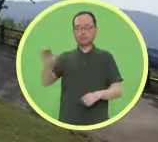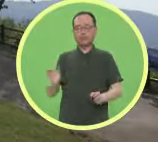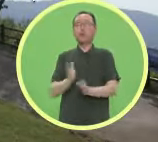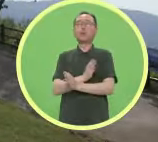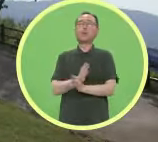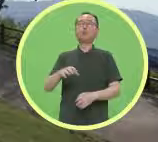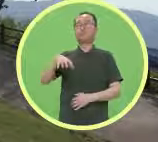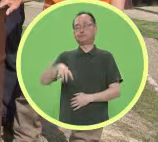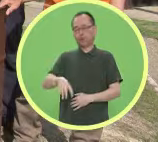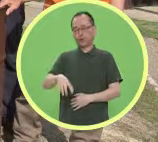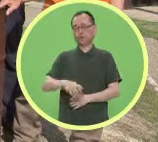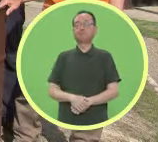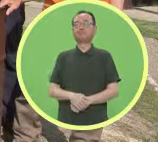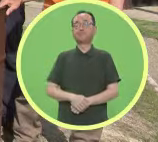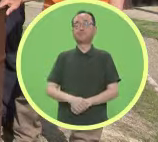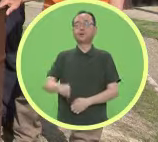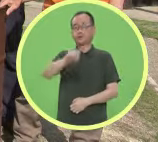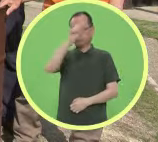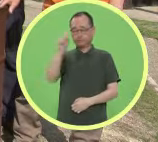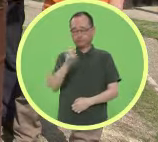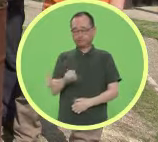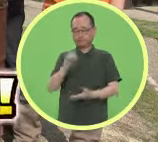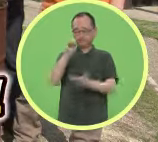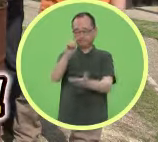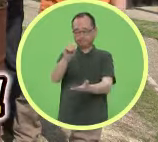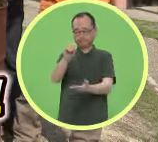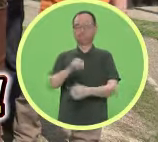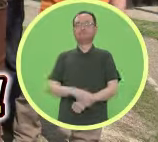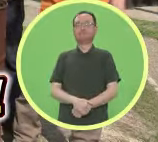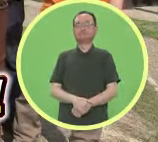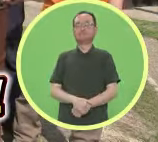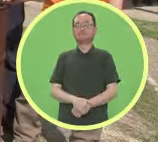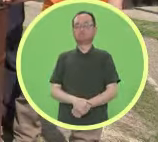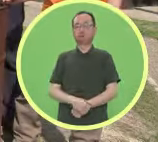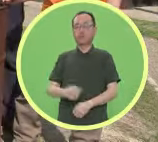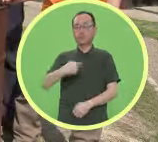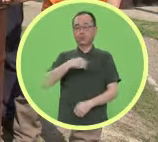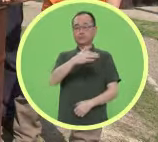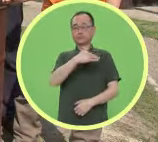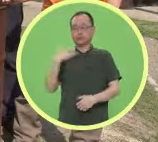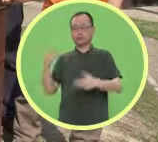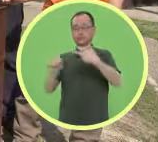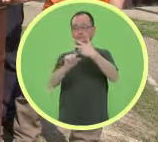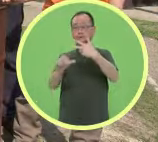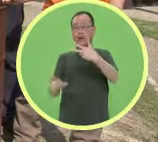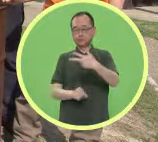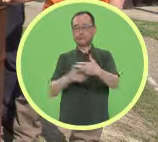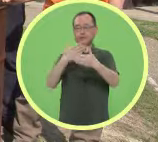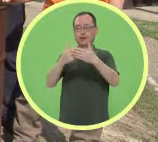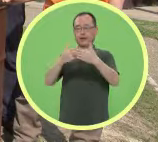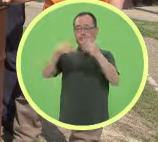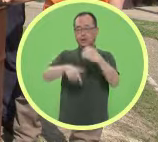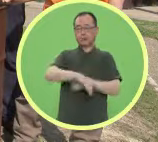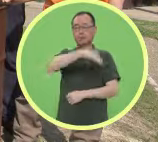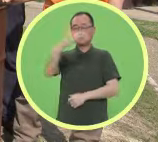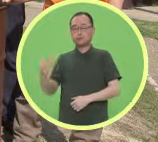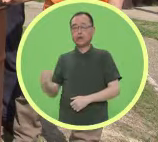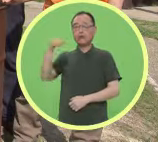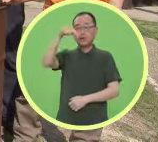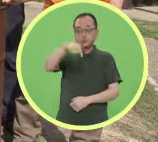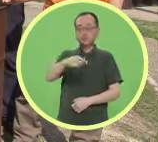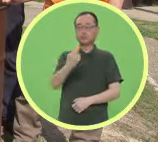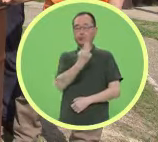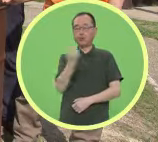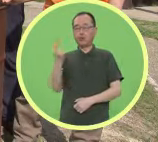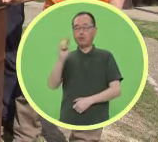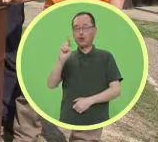っております。ではここでクエスチョン。私たちは7月に江家山の頂上